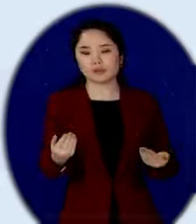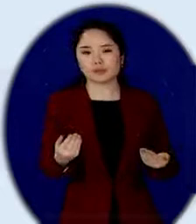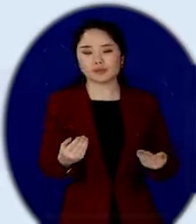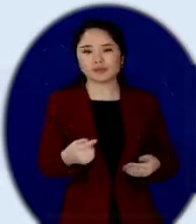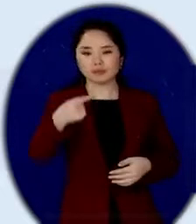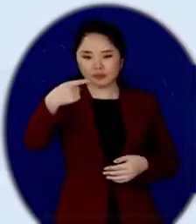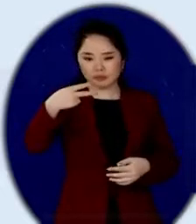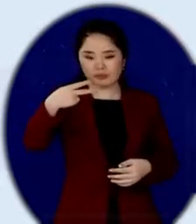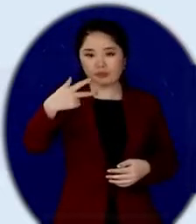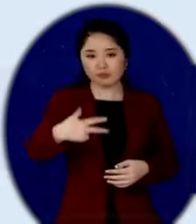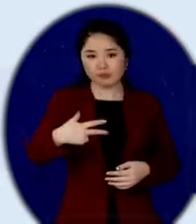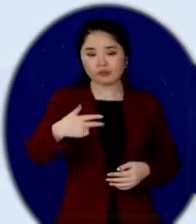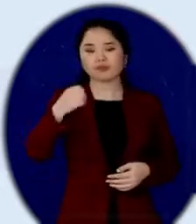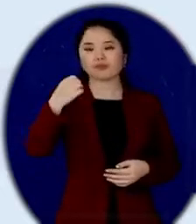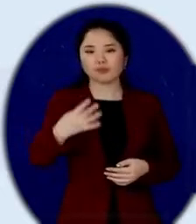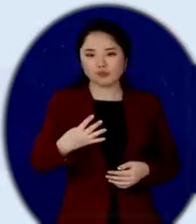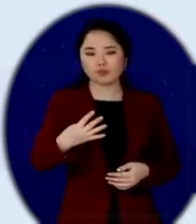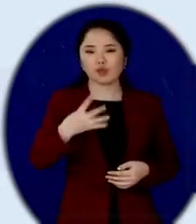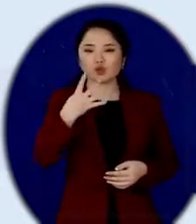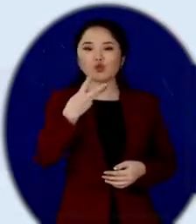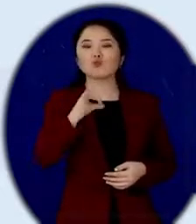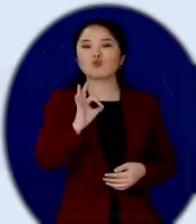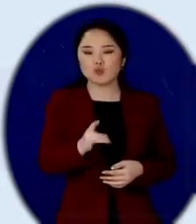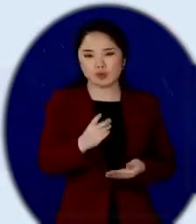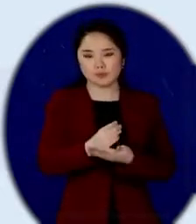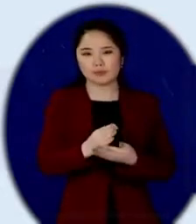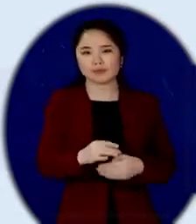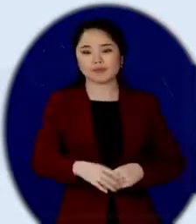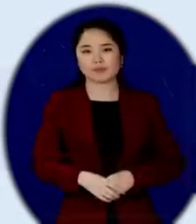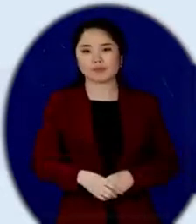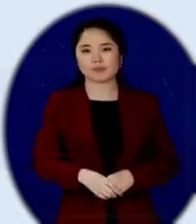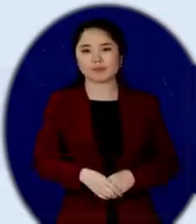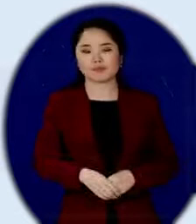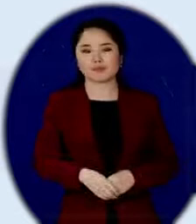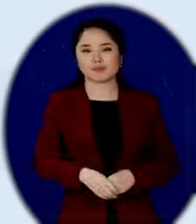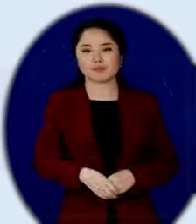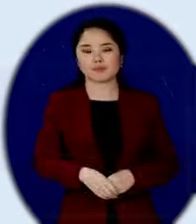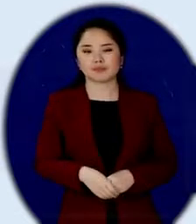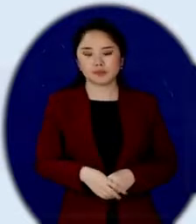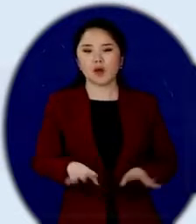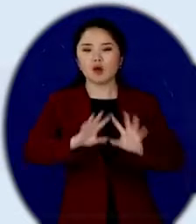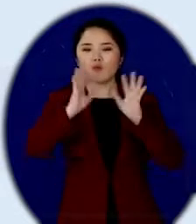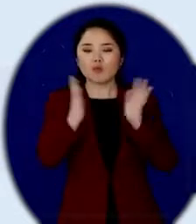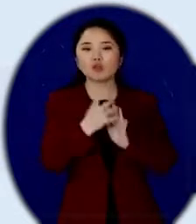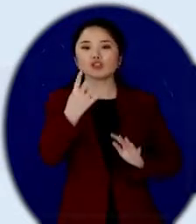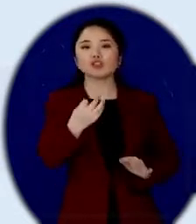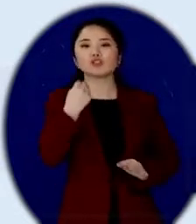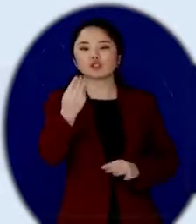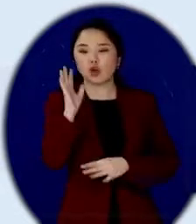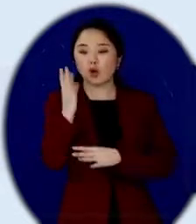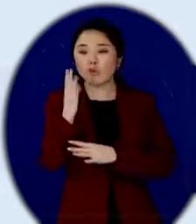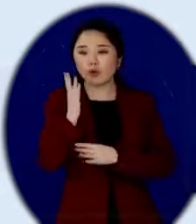1 2 3 4 мөр байна. нийт хэдэн мод суулгасан бэ?